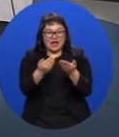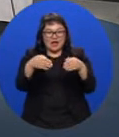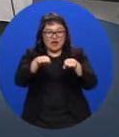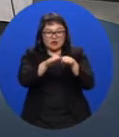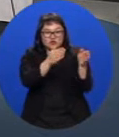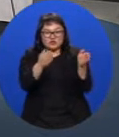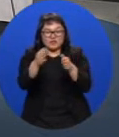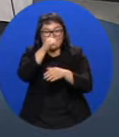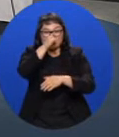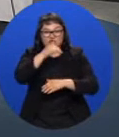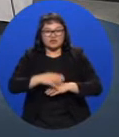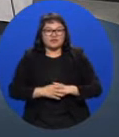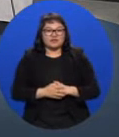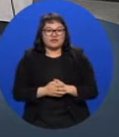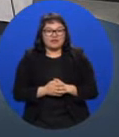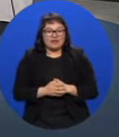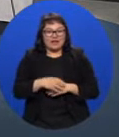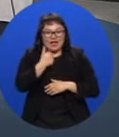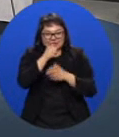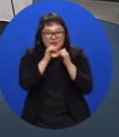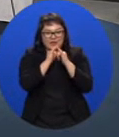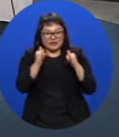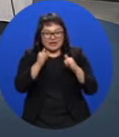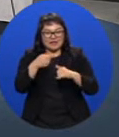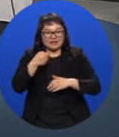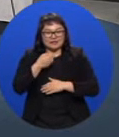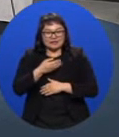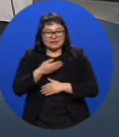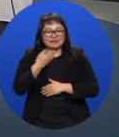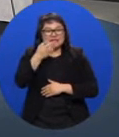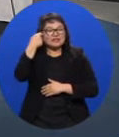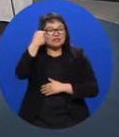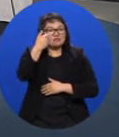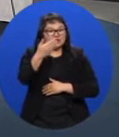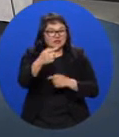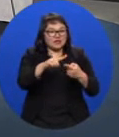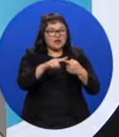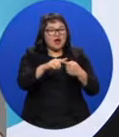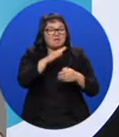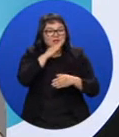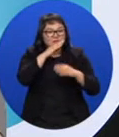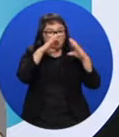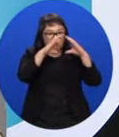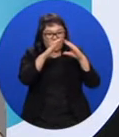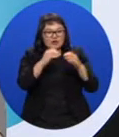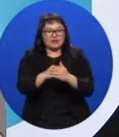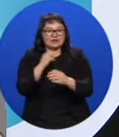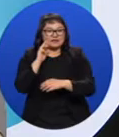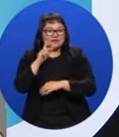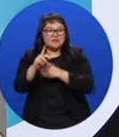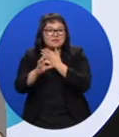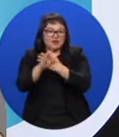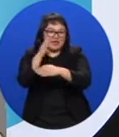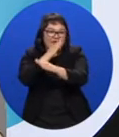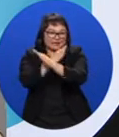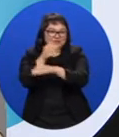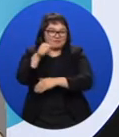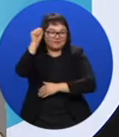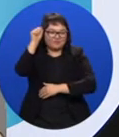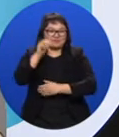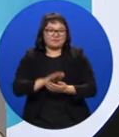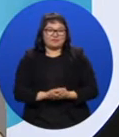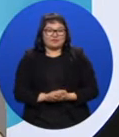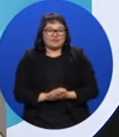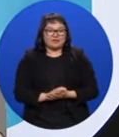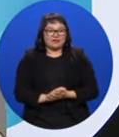있고요. 사회자가 드리는 질문에 대해서 그렇다고 생각하면 O를, 그렇지 않다면 X를 들어주시면 됩니다.